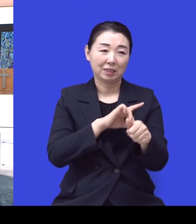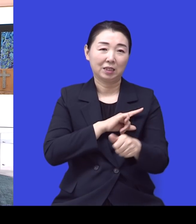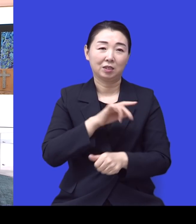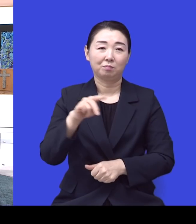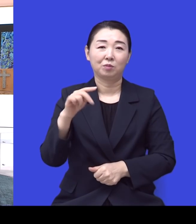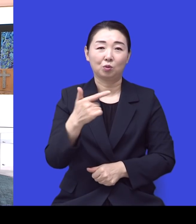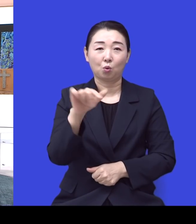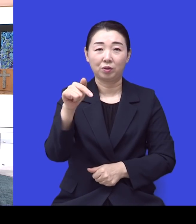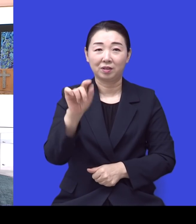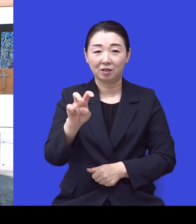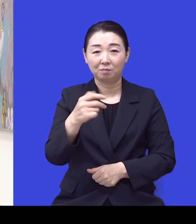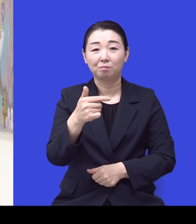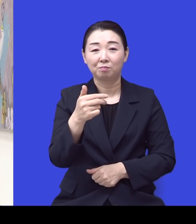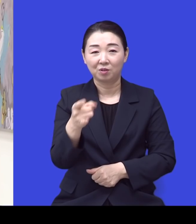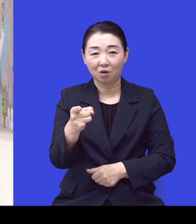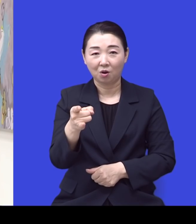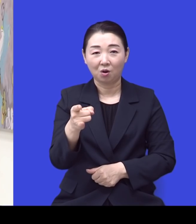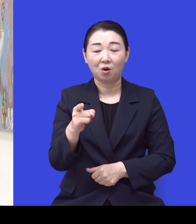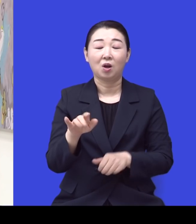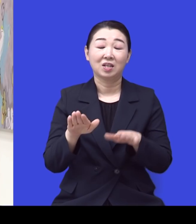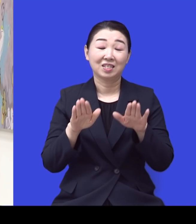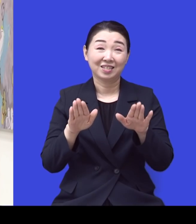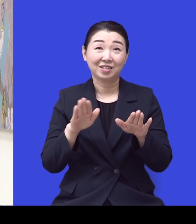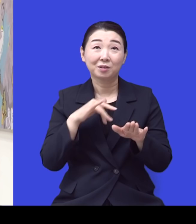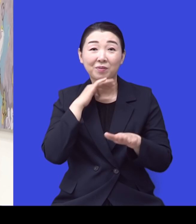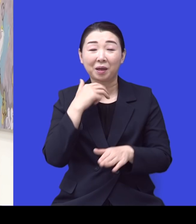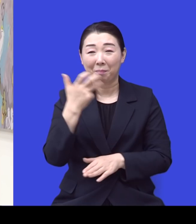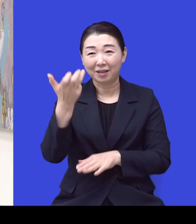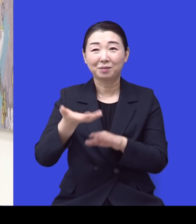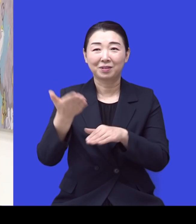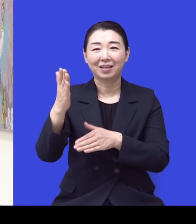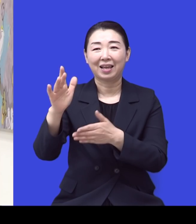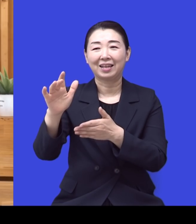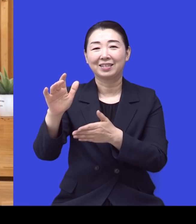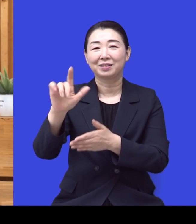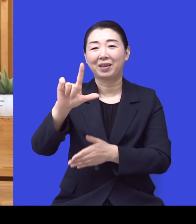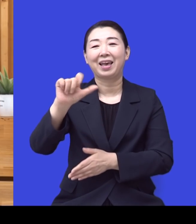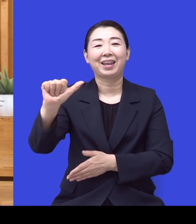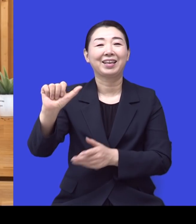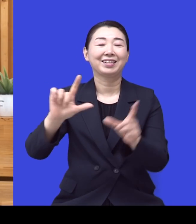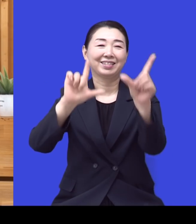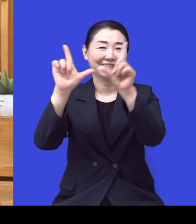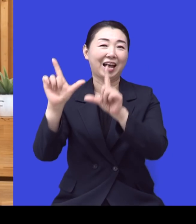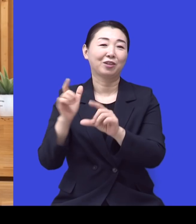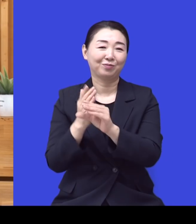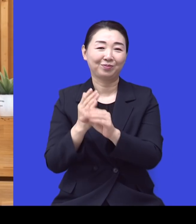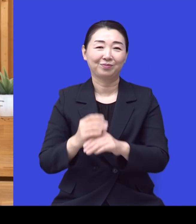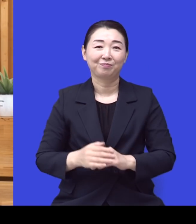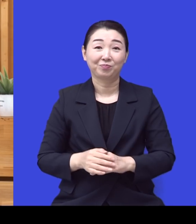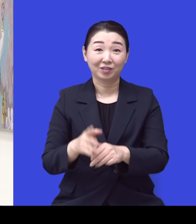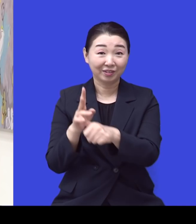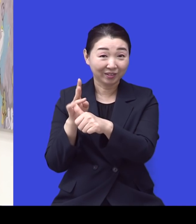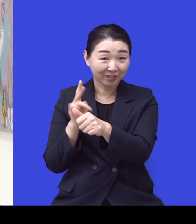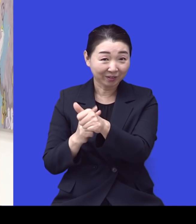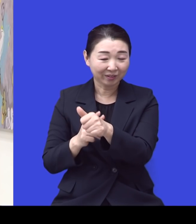예. 그분이 지금은 이제 8순이 넘으셔서 LA에 사시고 계세요. 네. 근데 그